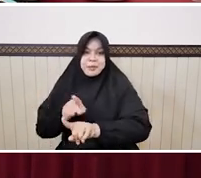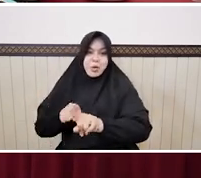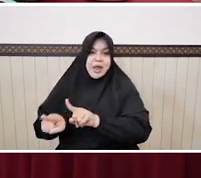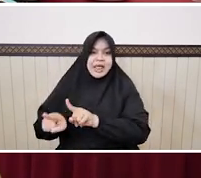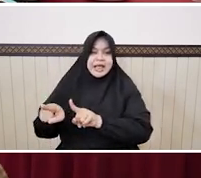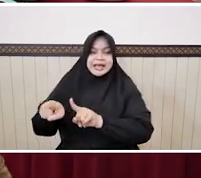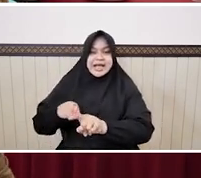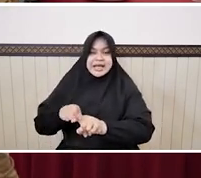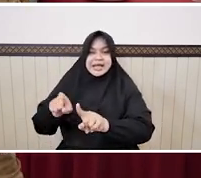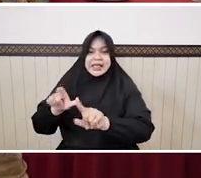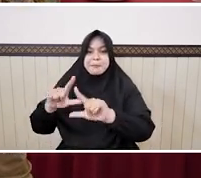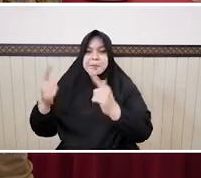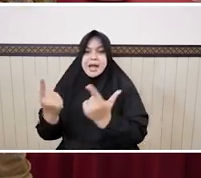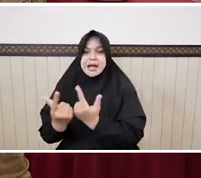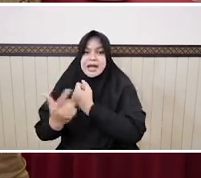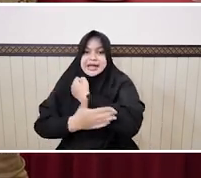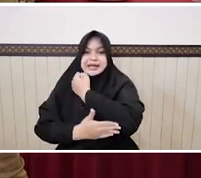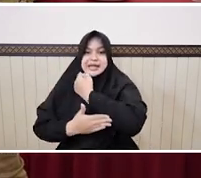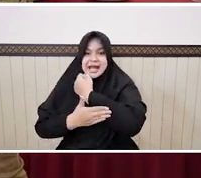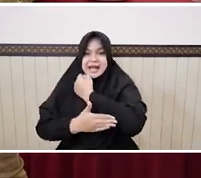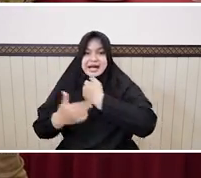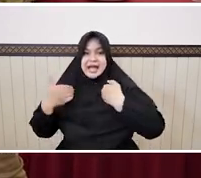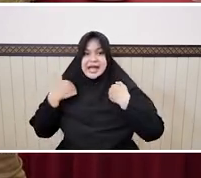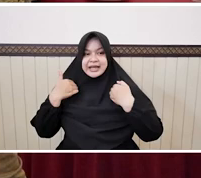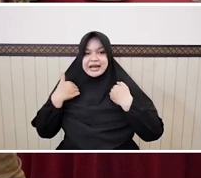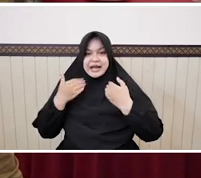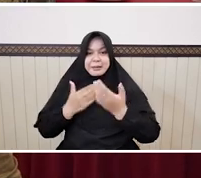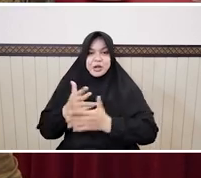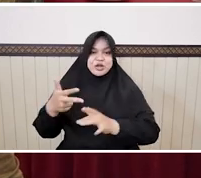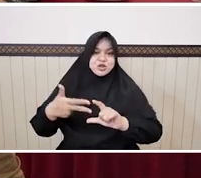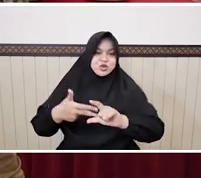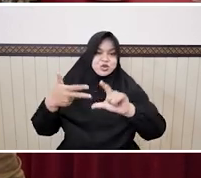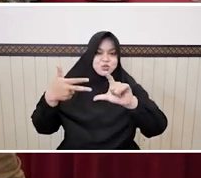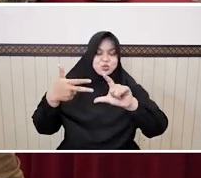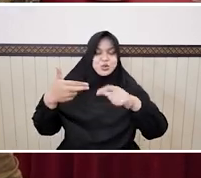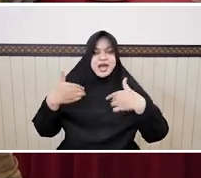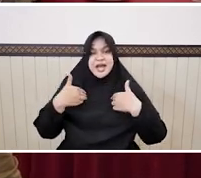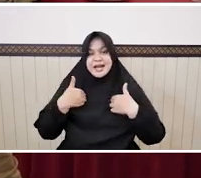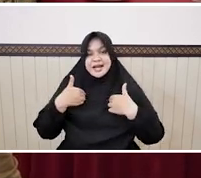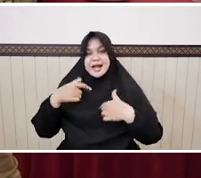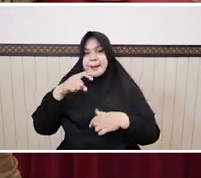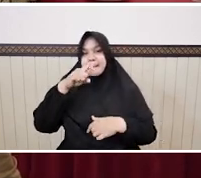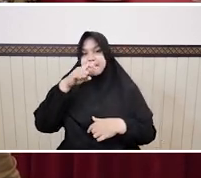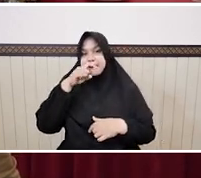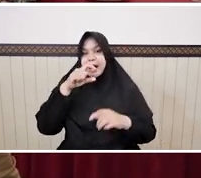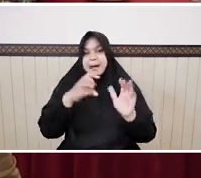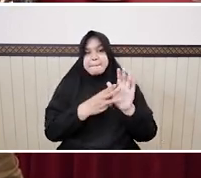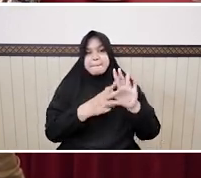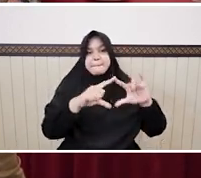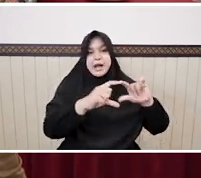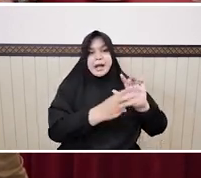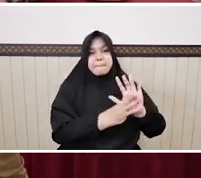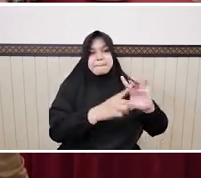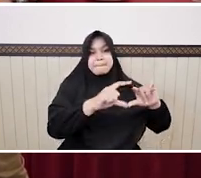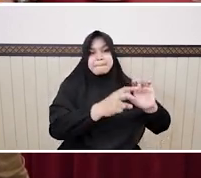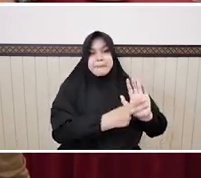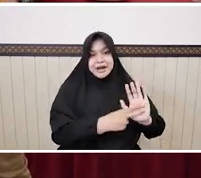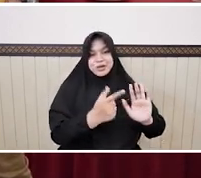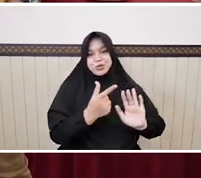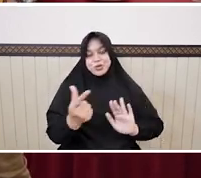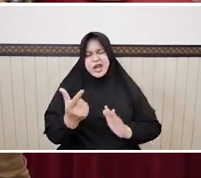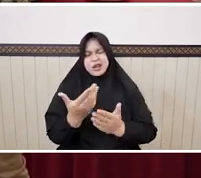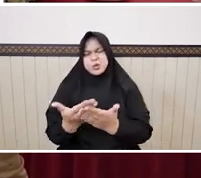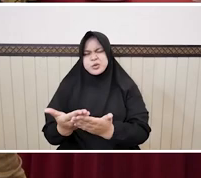dari kelembagaan negara ada melalui Zoom ada Kang Maman yang kita undang dan kan kita